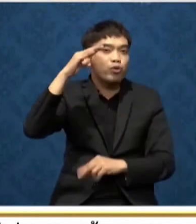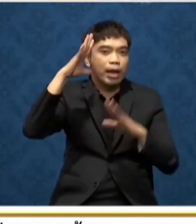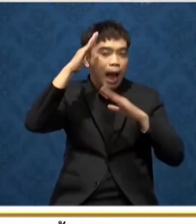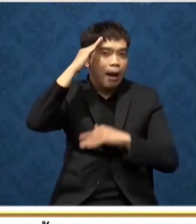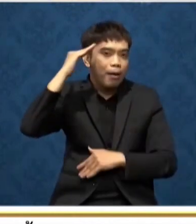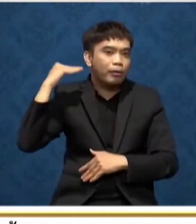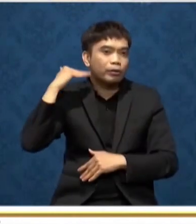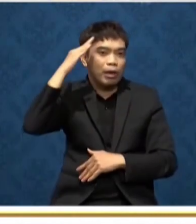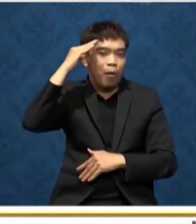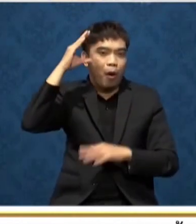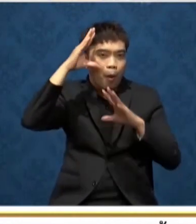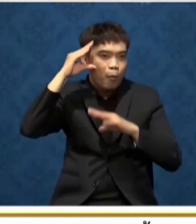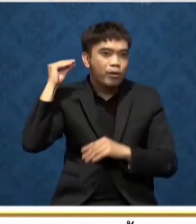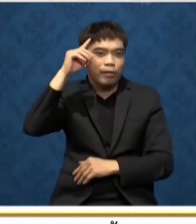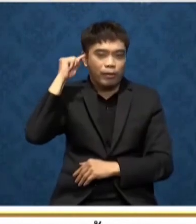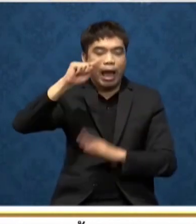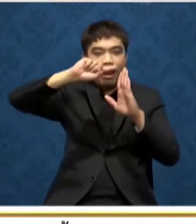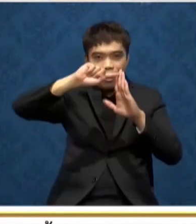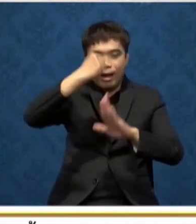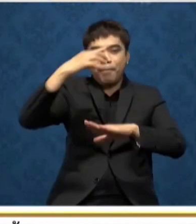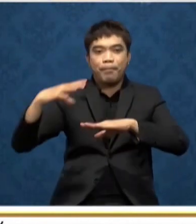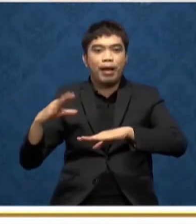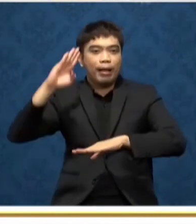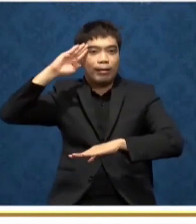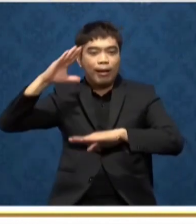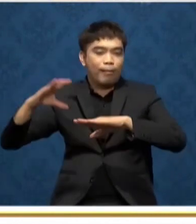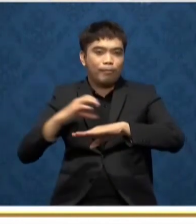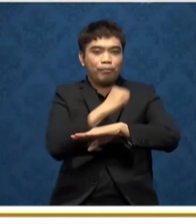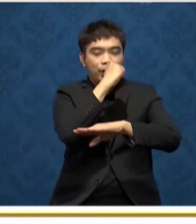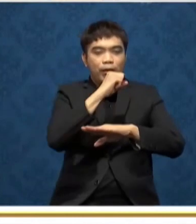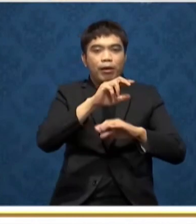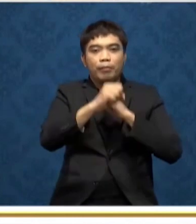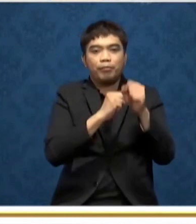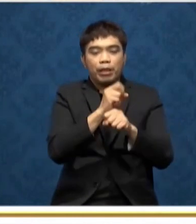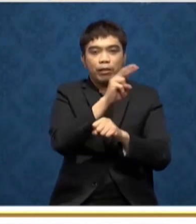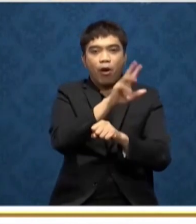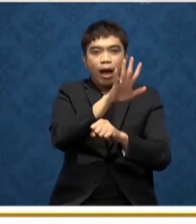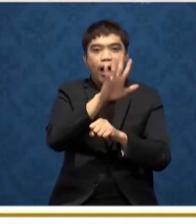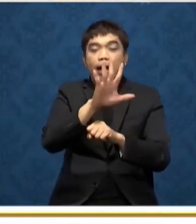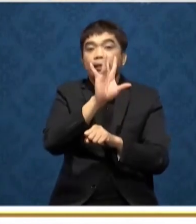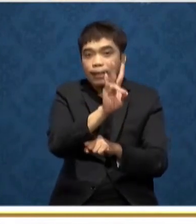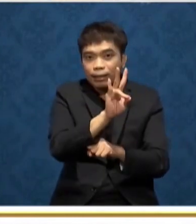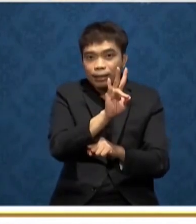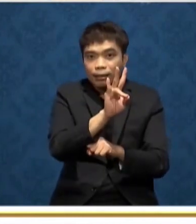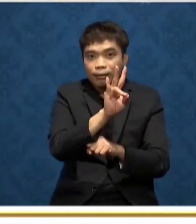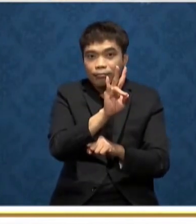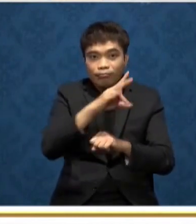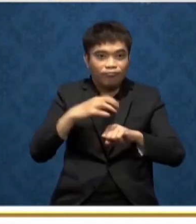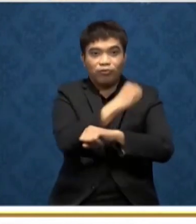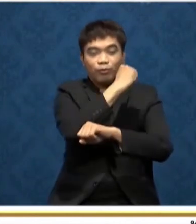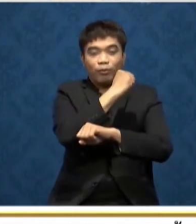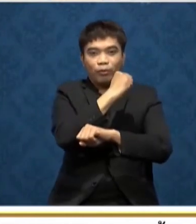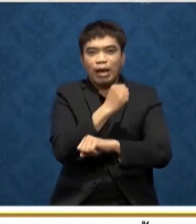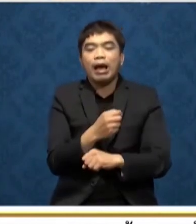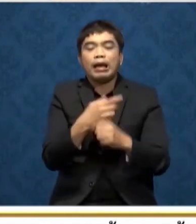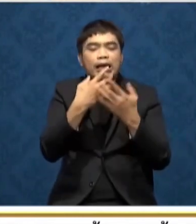สาภาพยโรคประงับการเจราจาความีการรฐพระหารในปี 2557นี่เปนส่งที่ชให้เหนชดว่าไม่มีแผนป